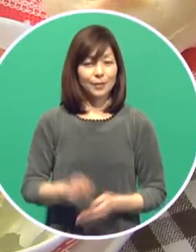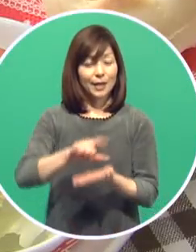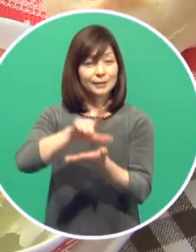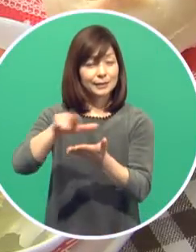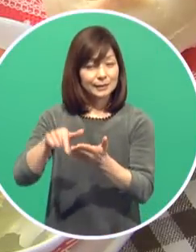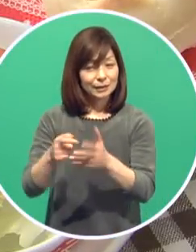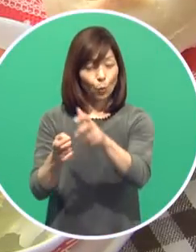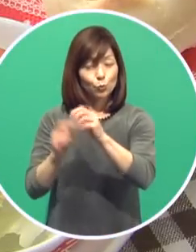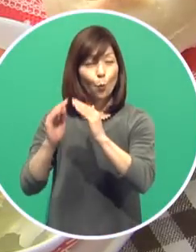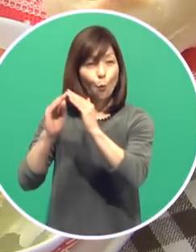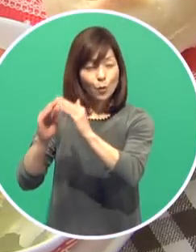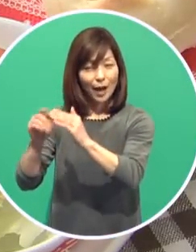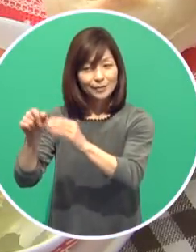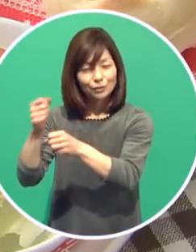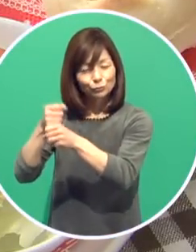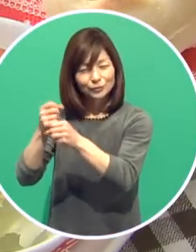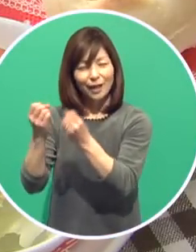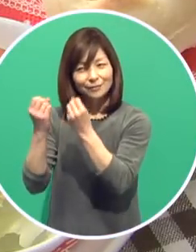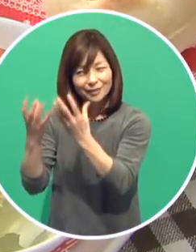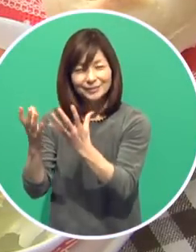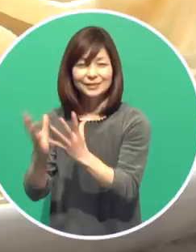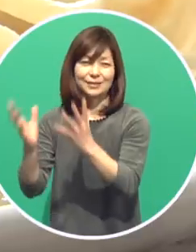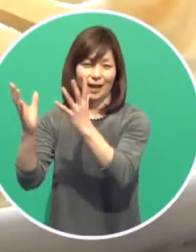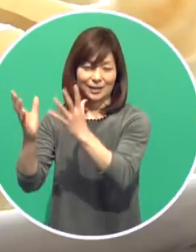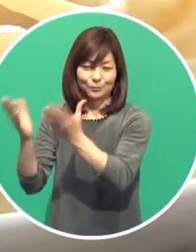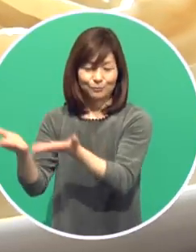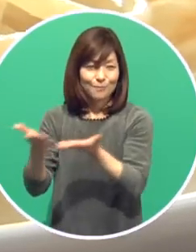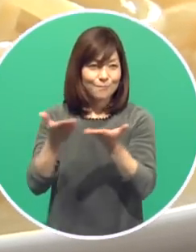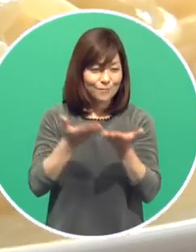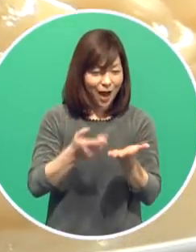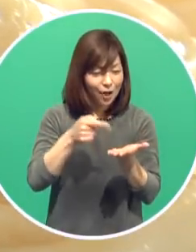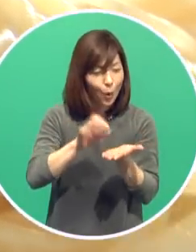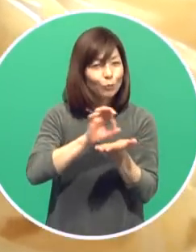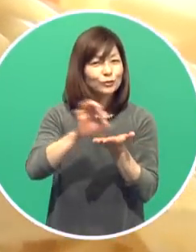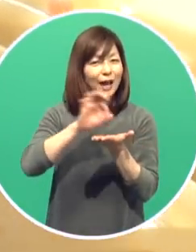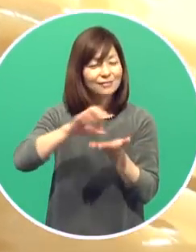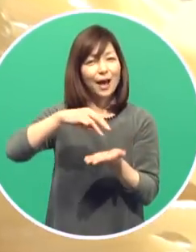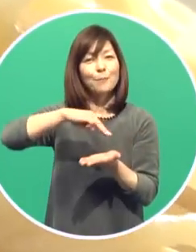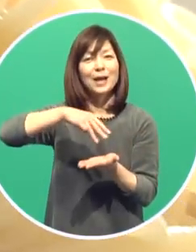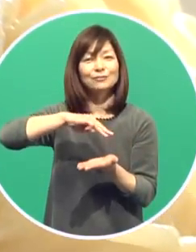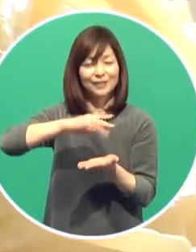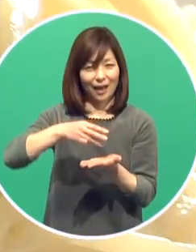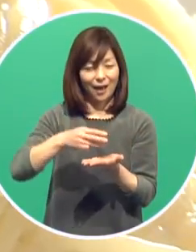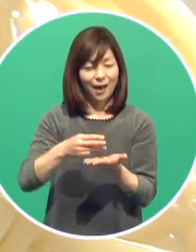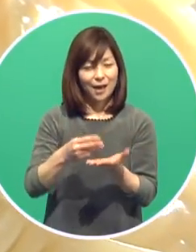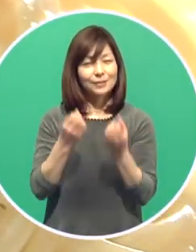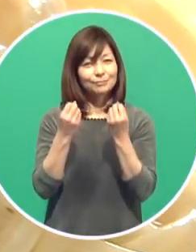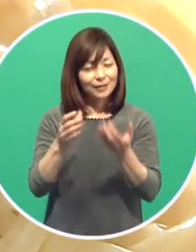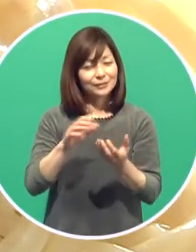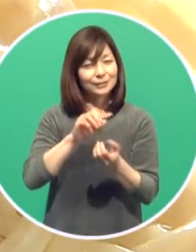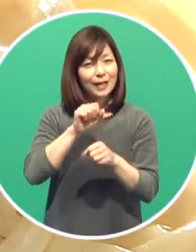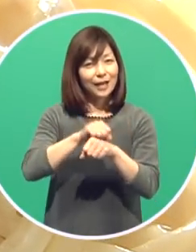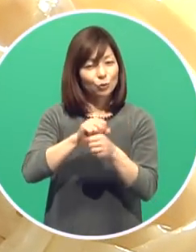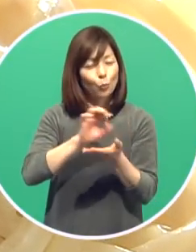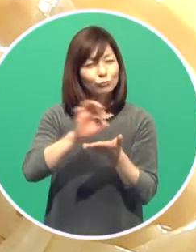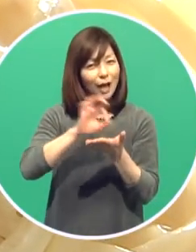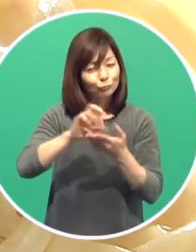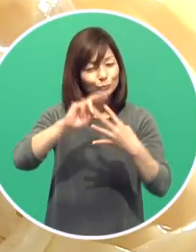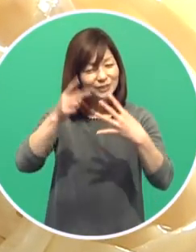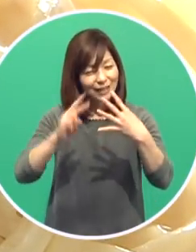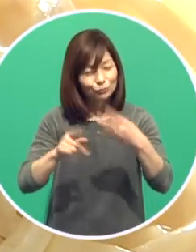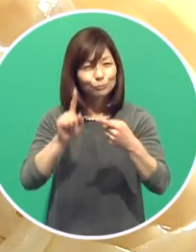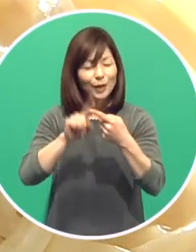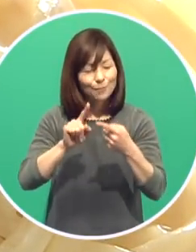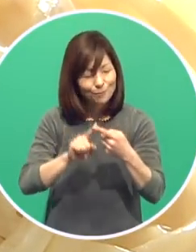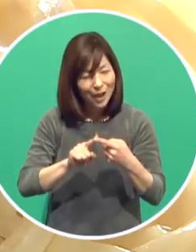地元の農家から届けられる新鮮な野菜を使った自慢のパスタ。旬な食材を使うから季節ごとに違